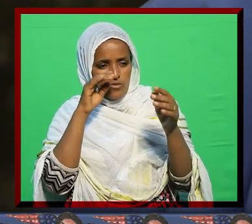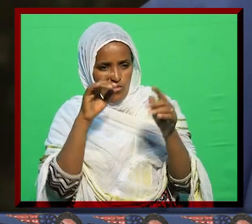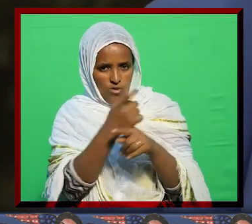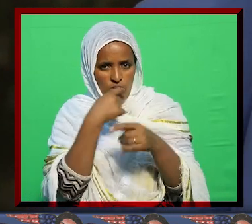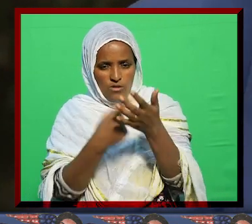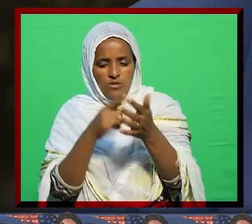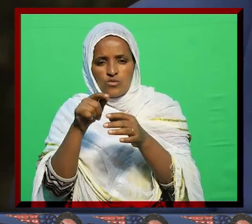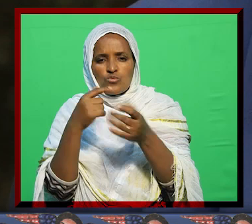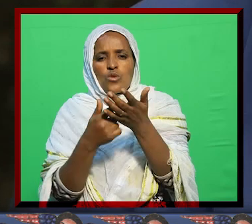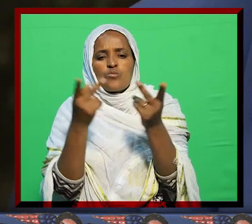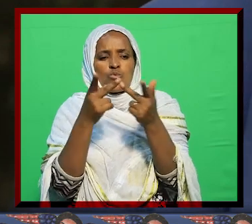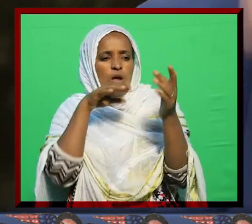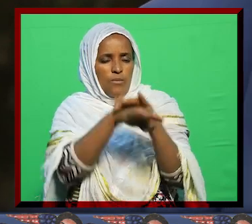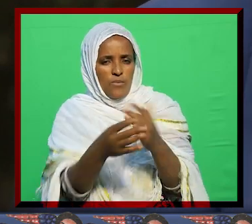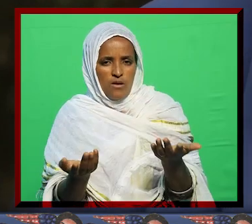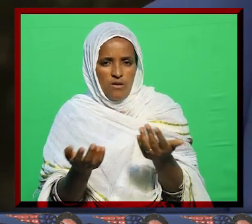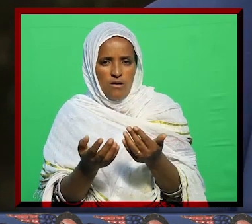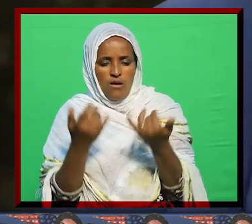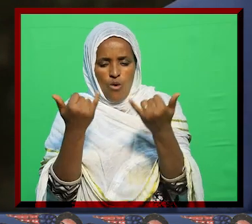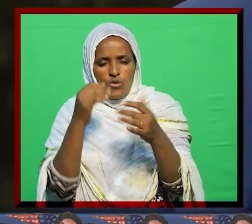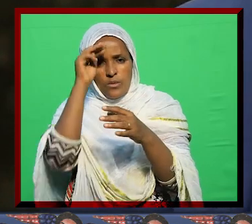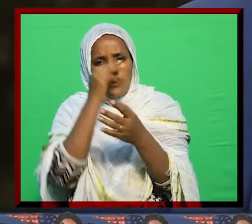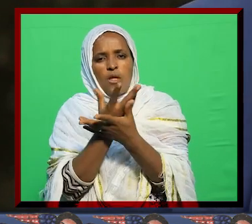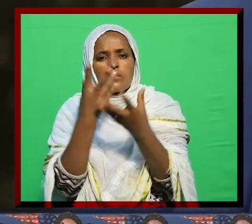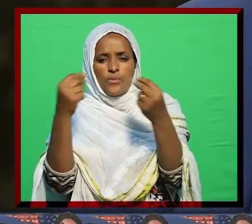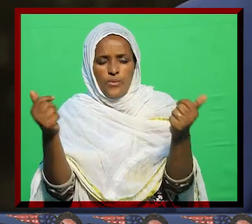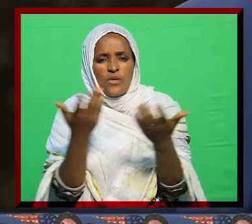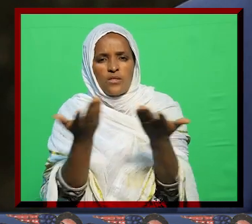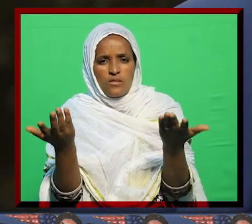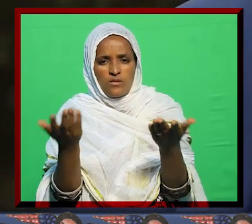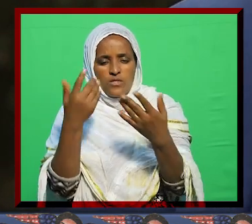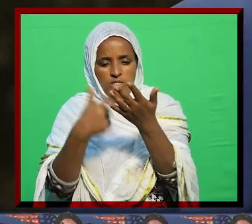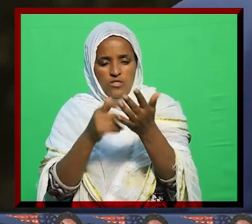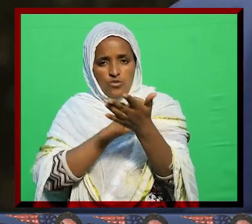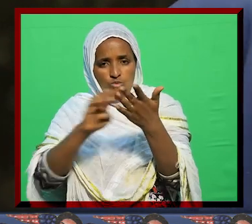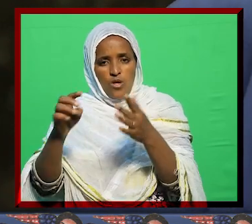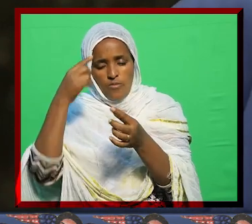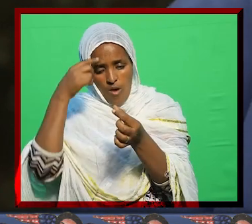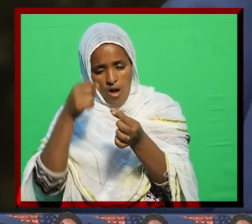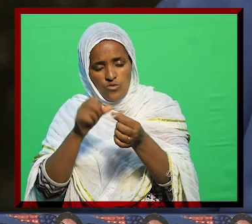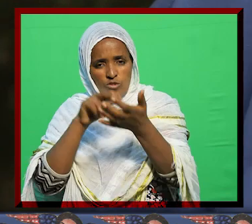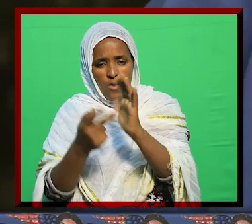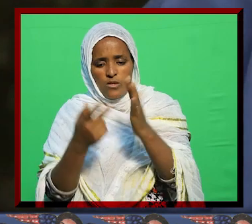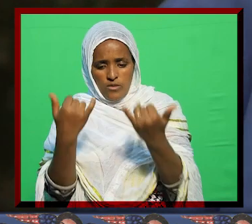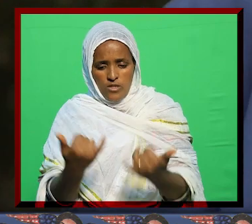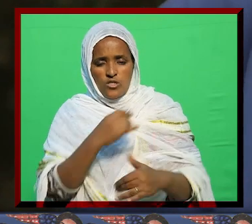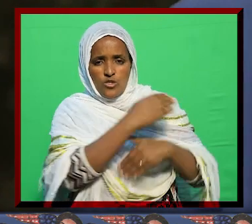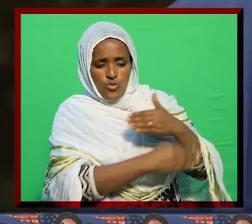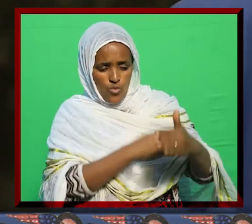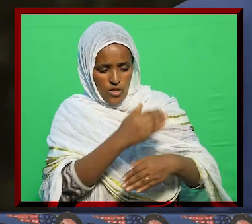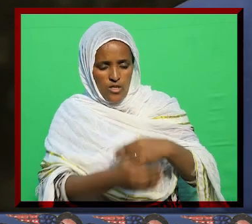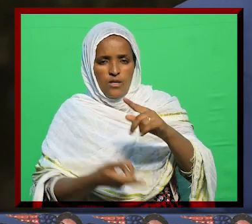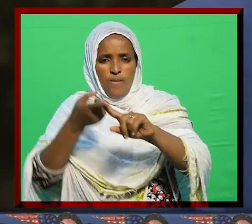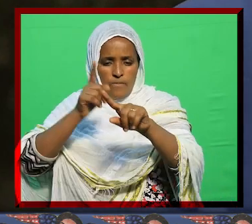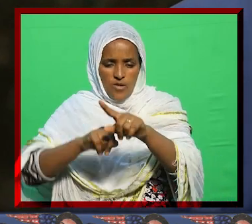አድማስ ይላሉ። እብነ አድማሱ ሲሆን እንበለውና እብነ አድማሱ የተገባ አሁን ያ ጥበብ የተገባ። እና ቅዱሳን አሁን መዘከር ማለት ለዚህ